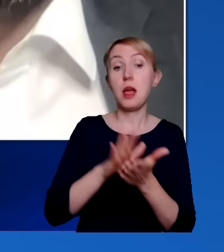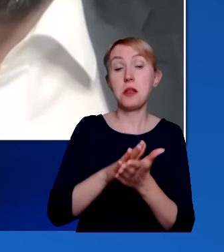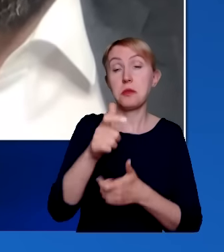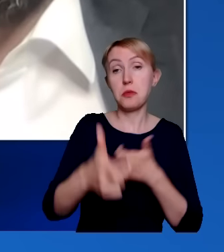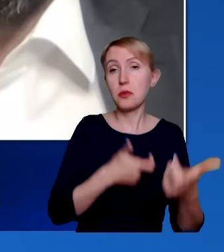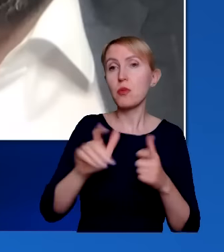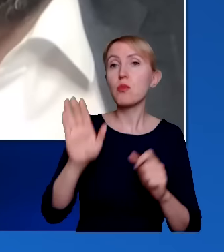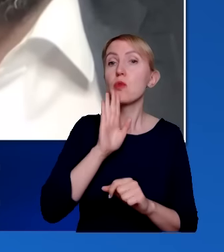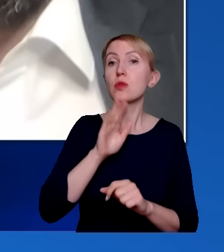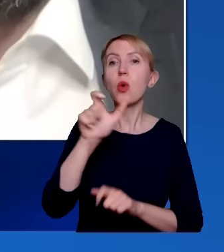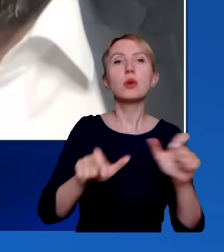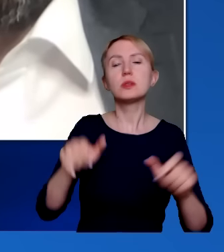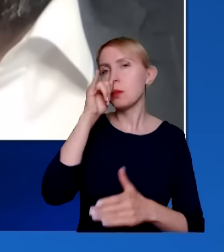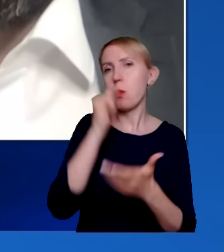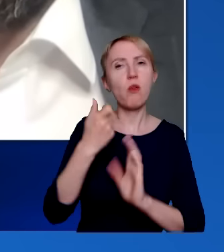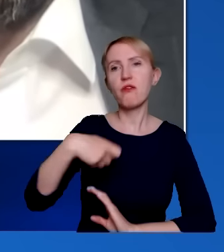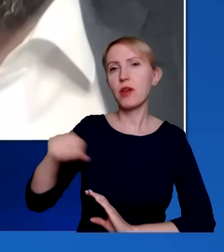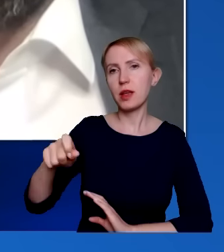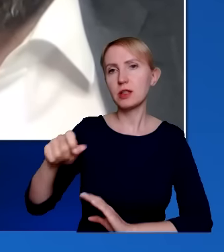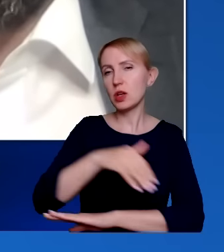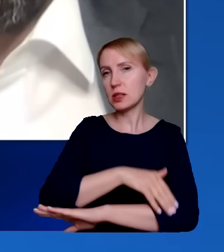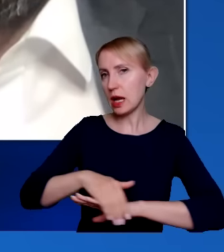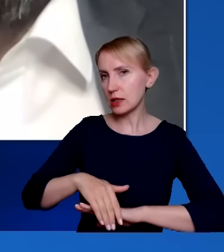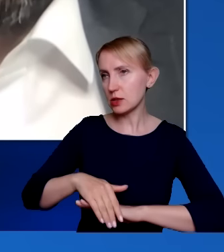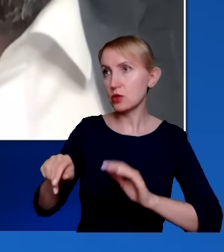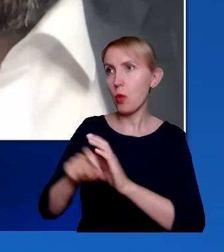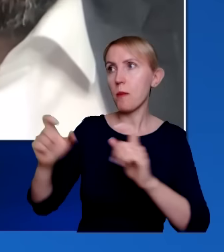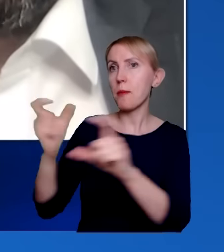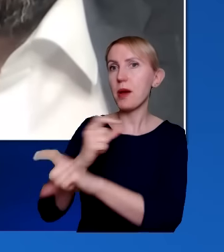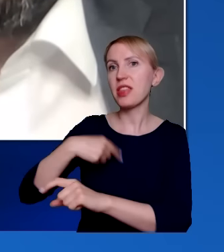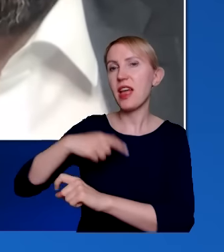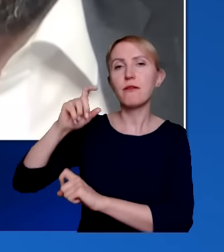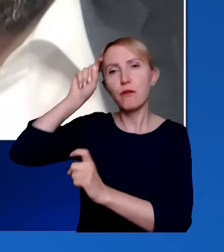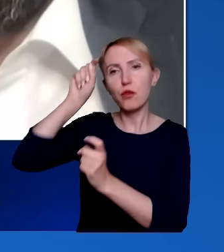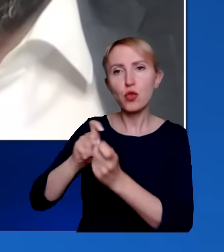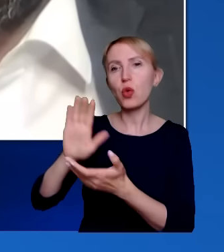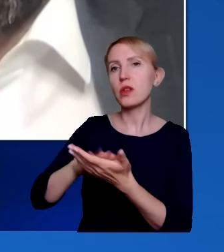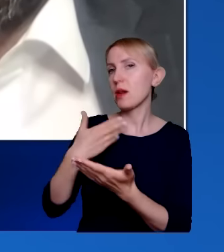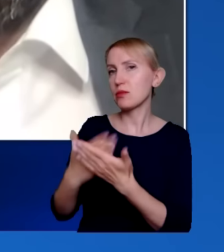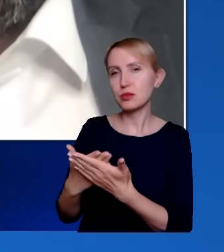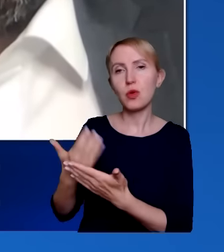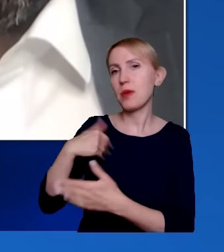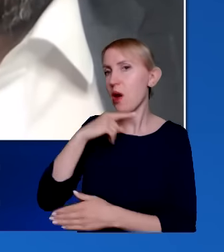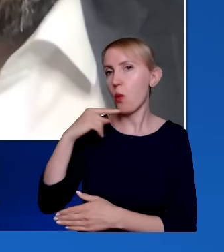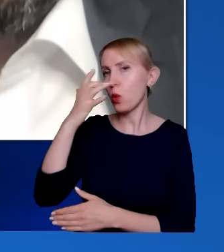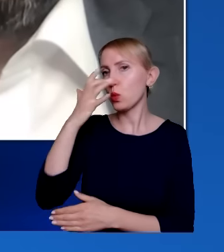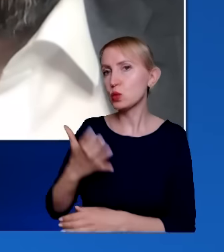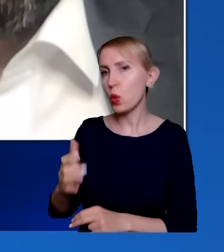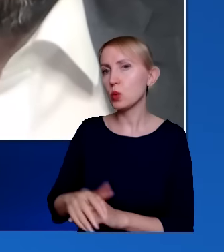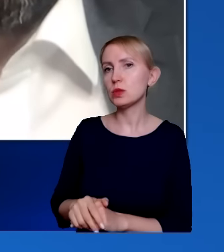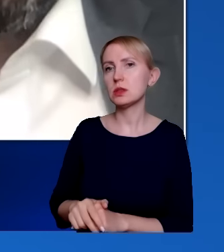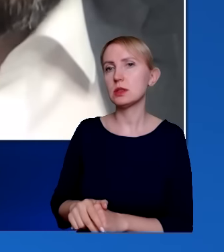te osoby nie mogły wyjeżdżać za granicę do krajów nam wrogich takich jak chociażby Białoruś Rosja i i